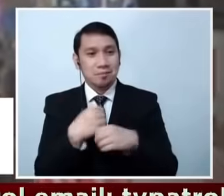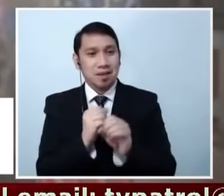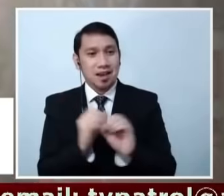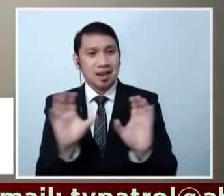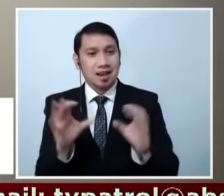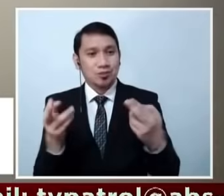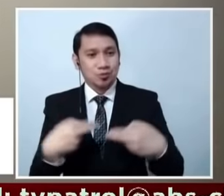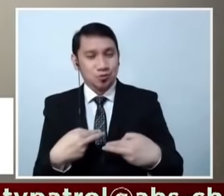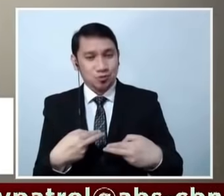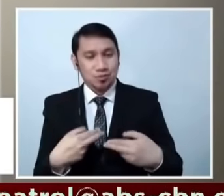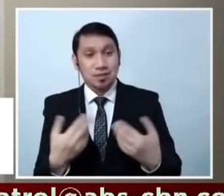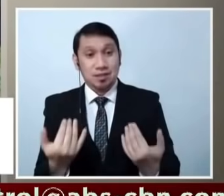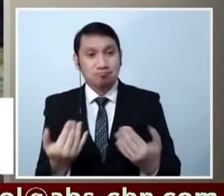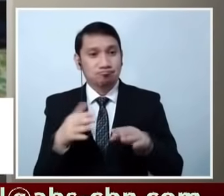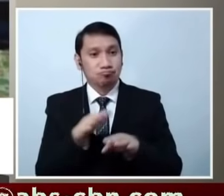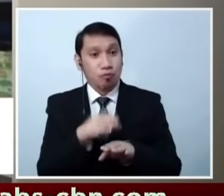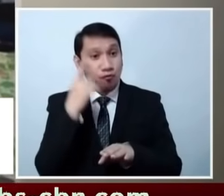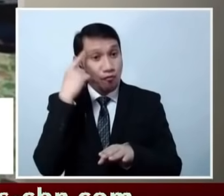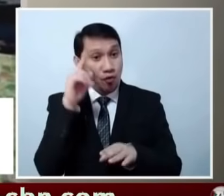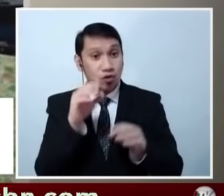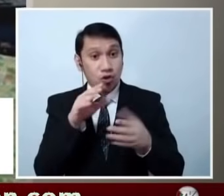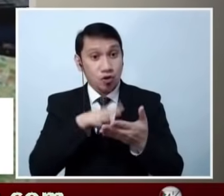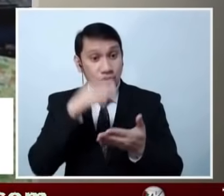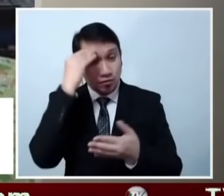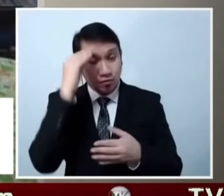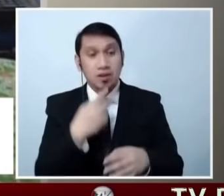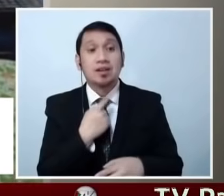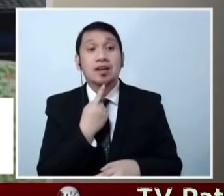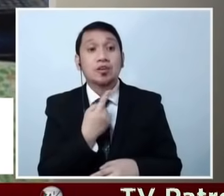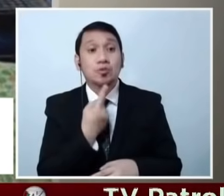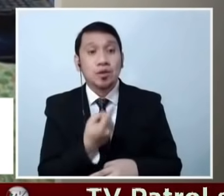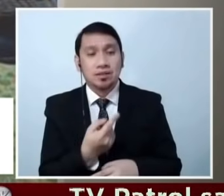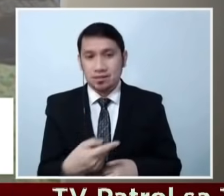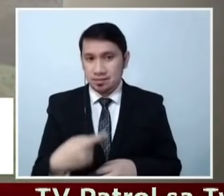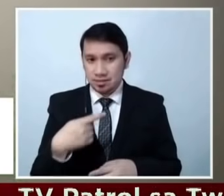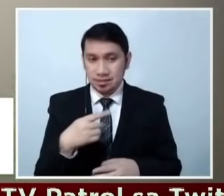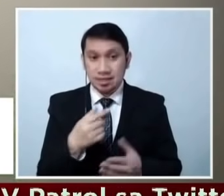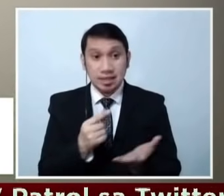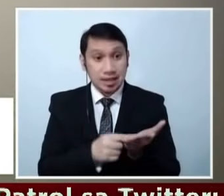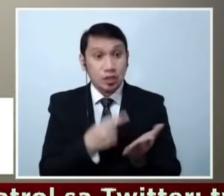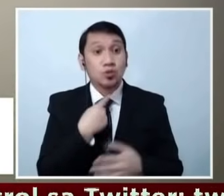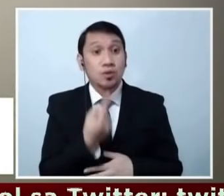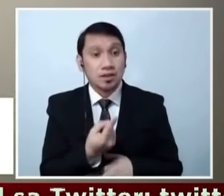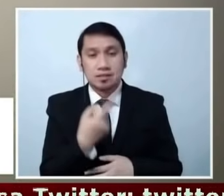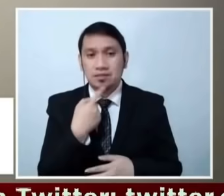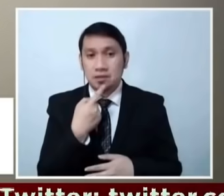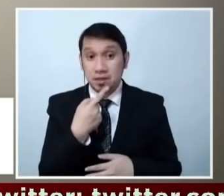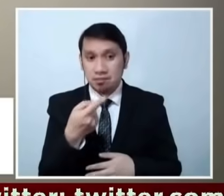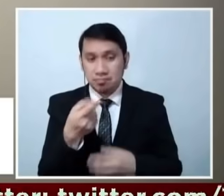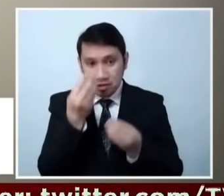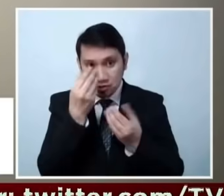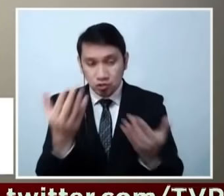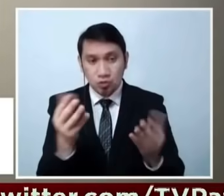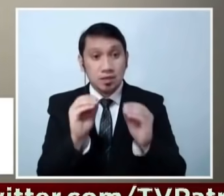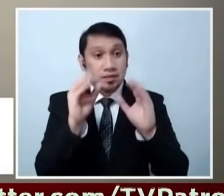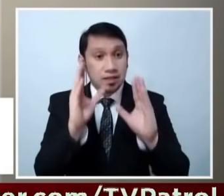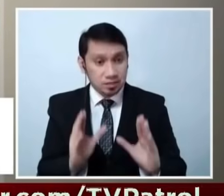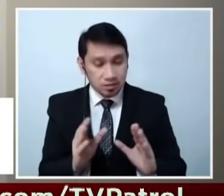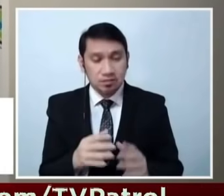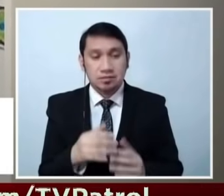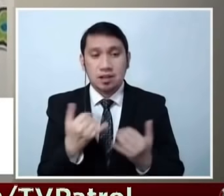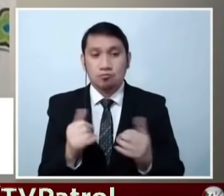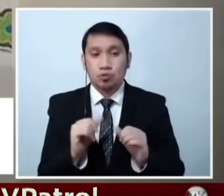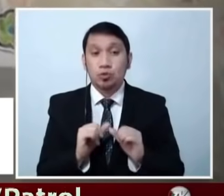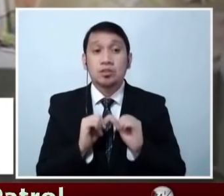ng blended learning para sa mga estudyanteng grade 1, ang mensahe ni Teacher Daisy sa mga kapwa teacher o guro, ipagpatuloy lang